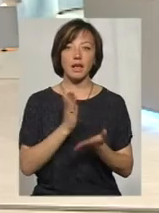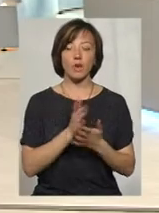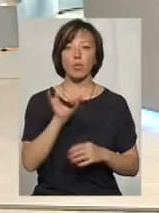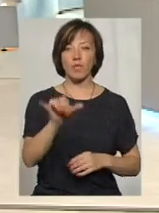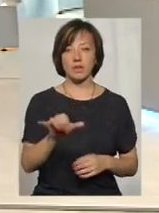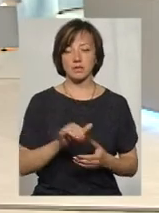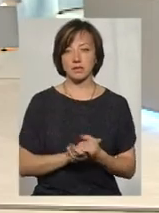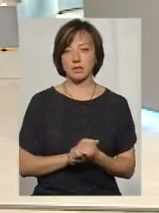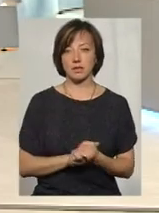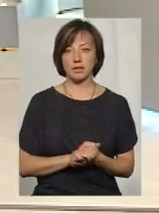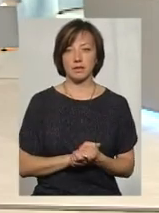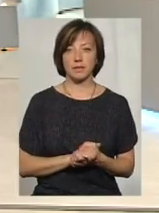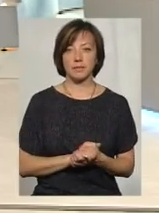вас.